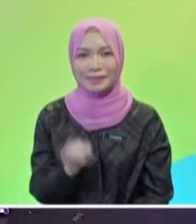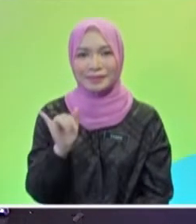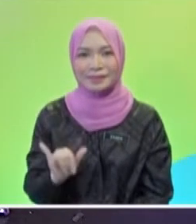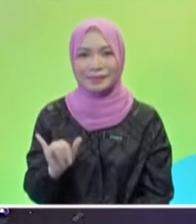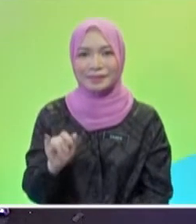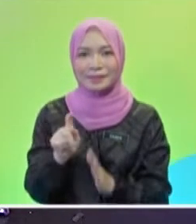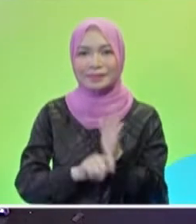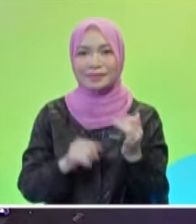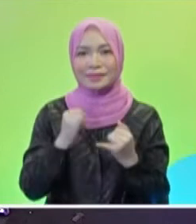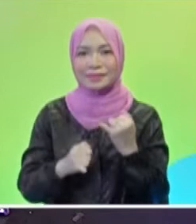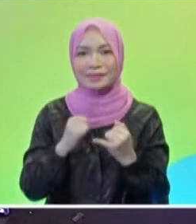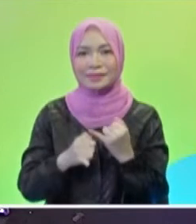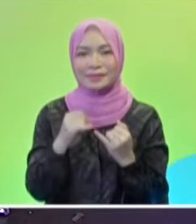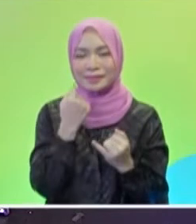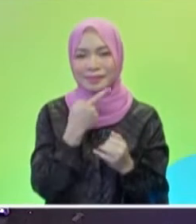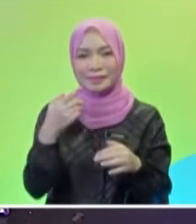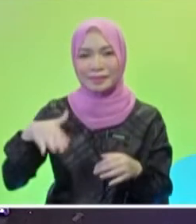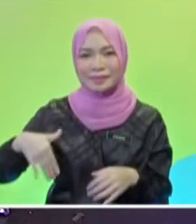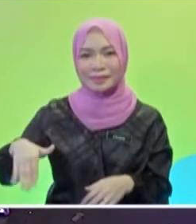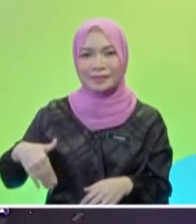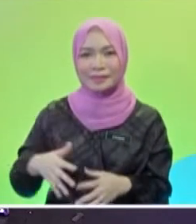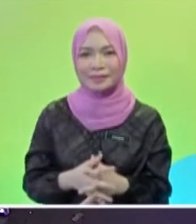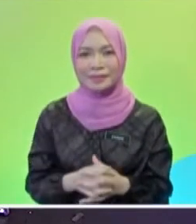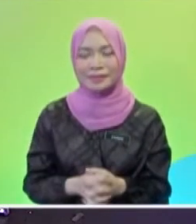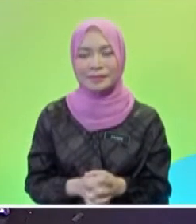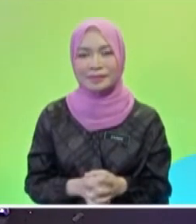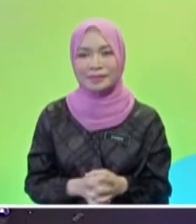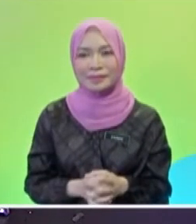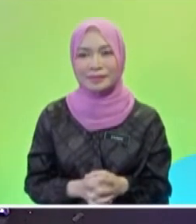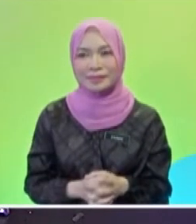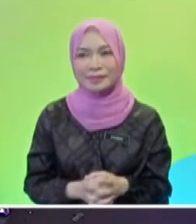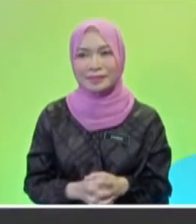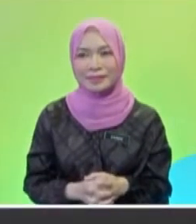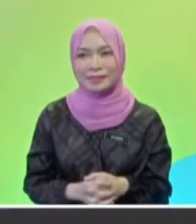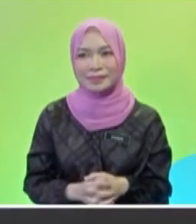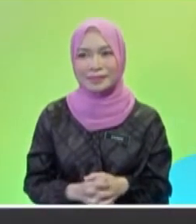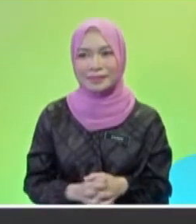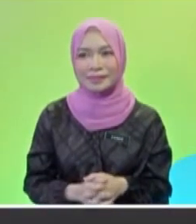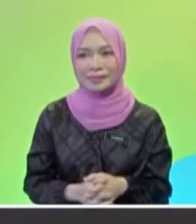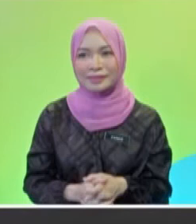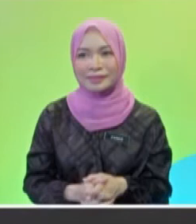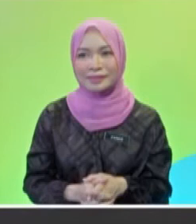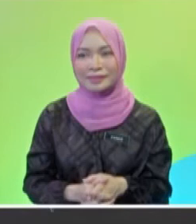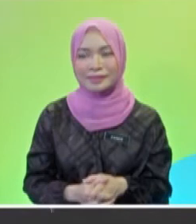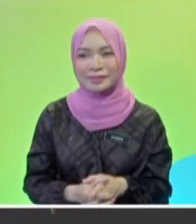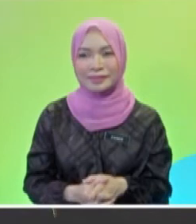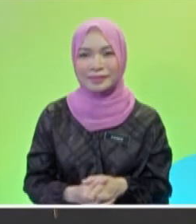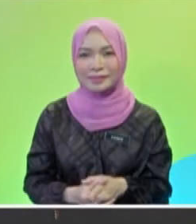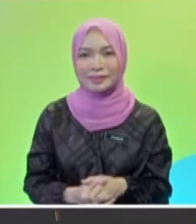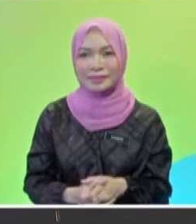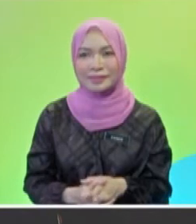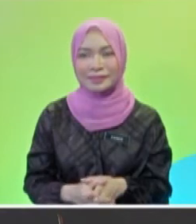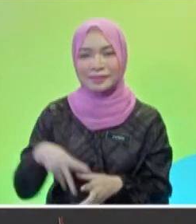terakhir sampai yang belum Hai siapa lagi apa yang belum akeh akeh pekak IV hai